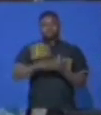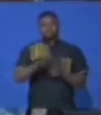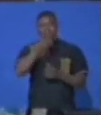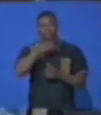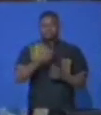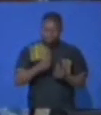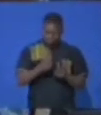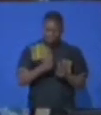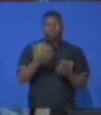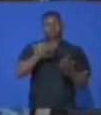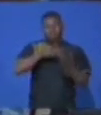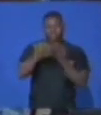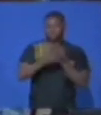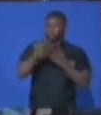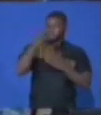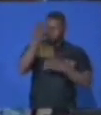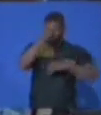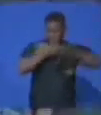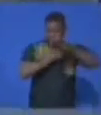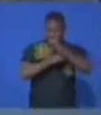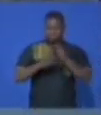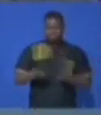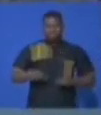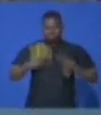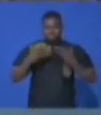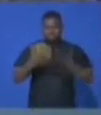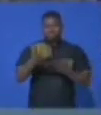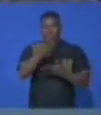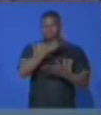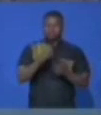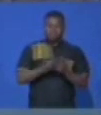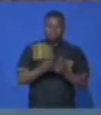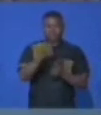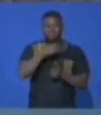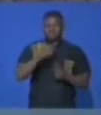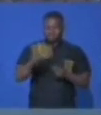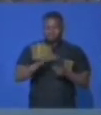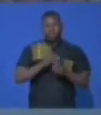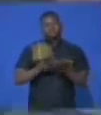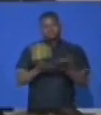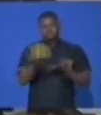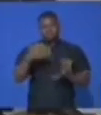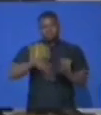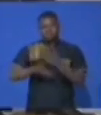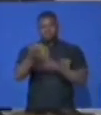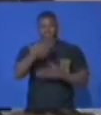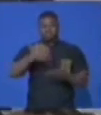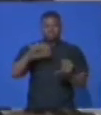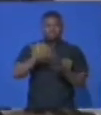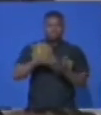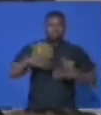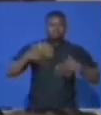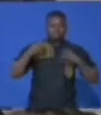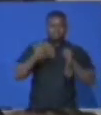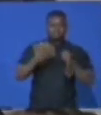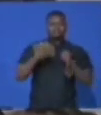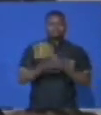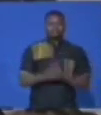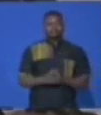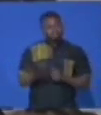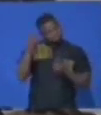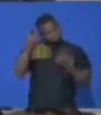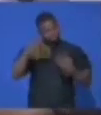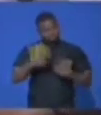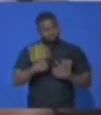entend renforcer l'offre des services de santé et d'état civil dans les centres de formation sanitaire. Il y a une